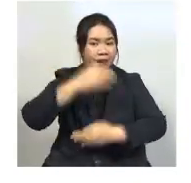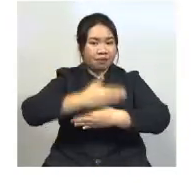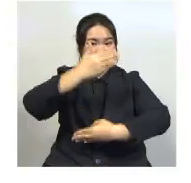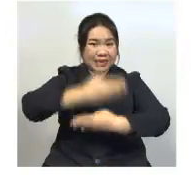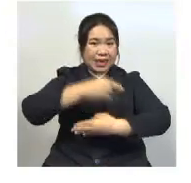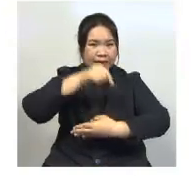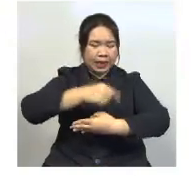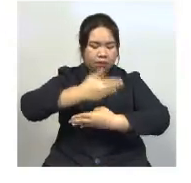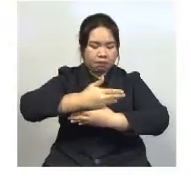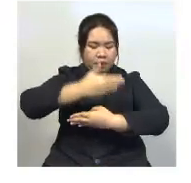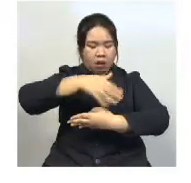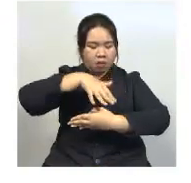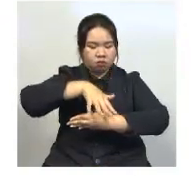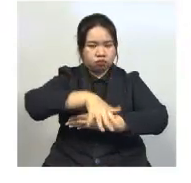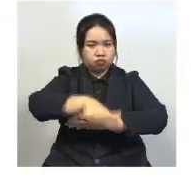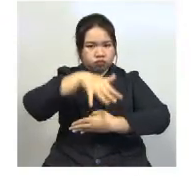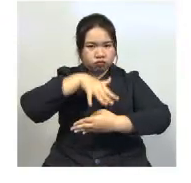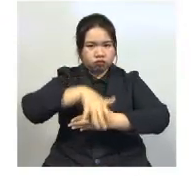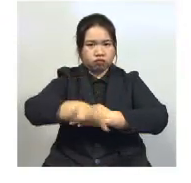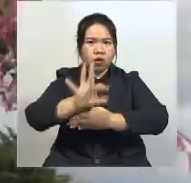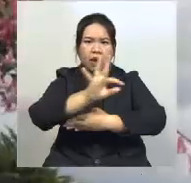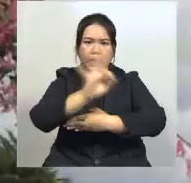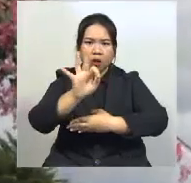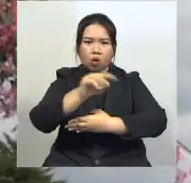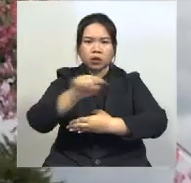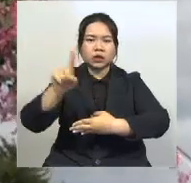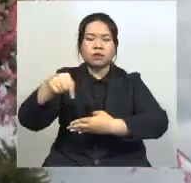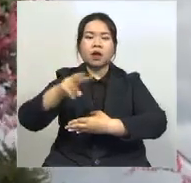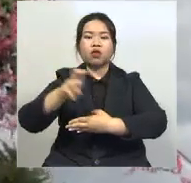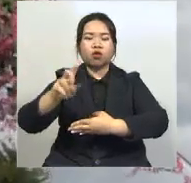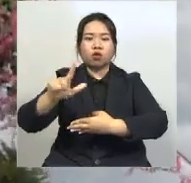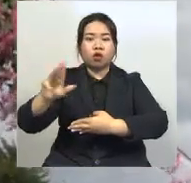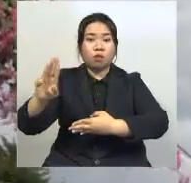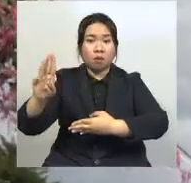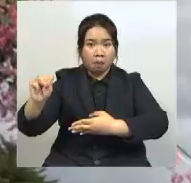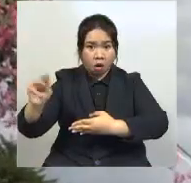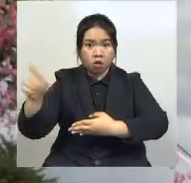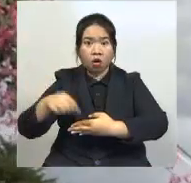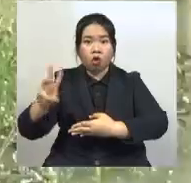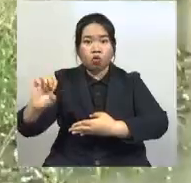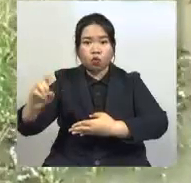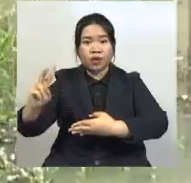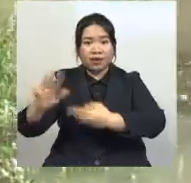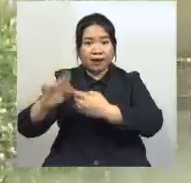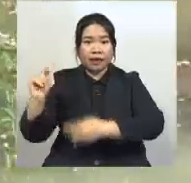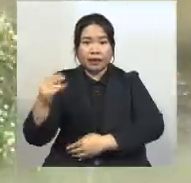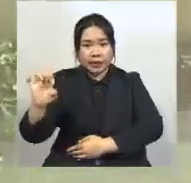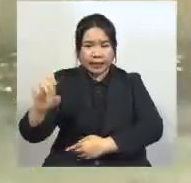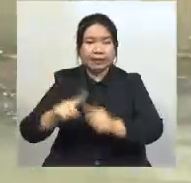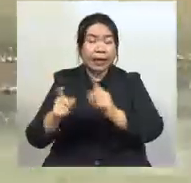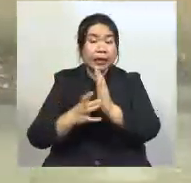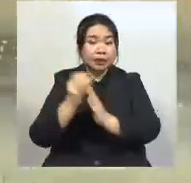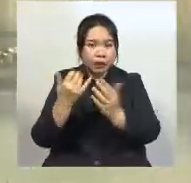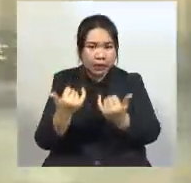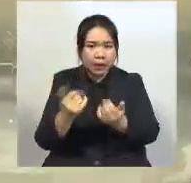ยาเนี่ยจะระบายอยู่ที่900ถึง 1,200 ลูกบาศก์เมตรแต่ต่อวินาทีนะคะแต่ว่าในสัป